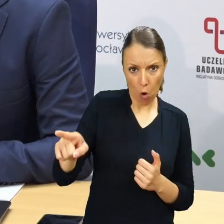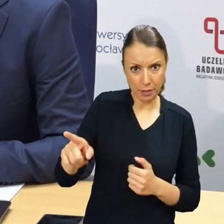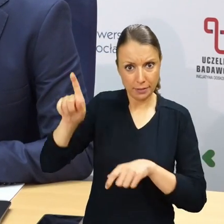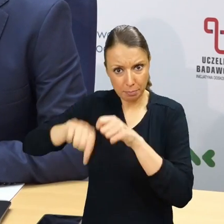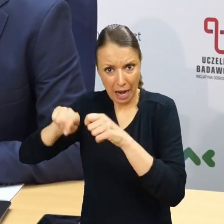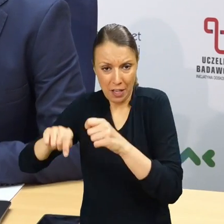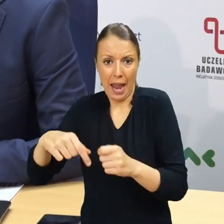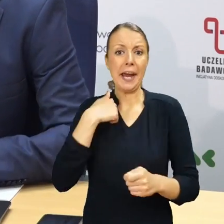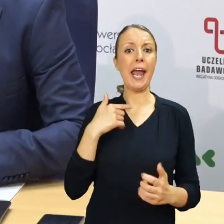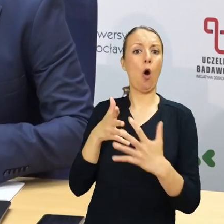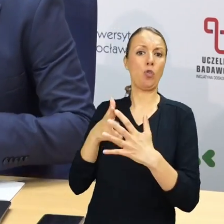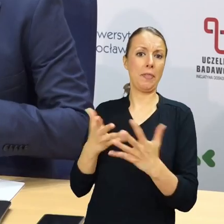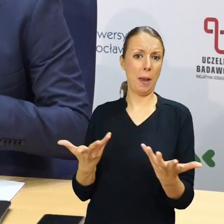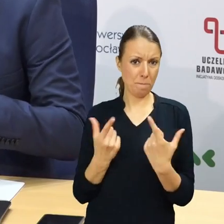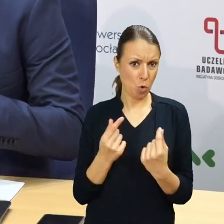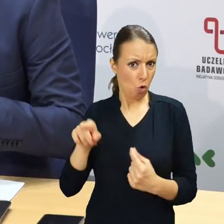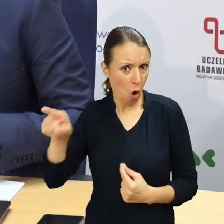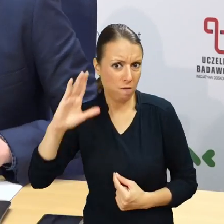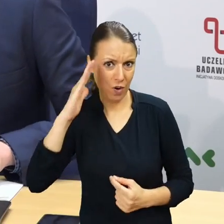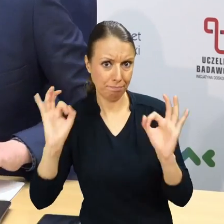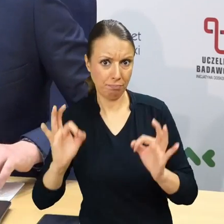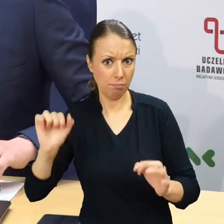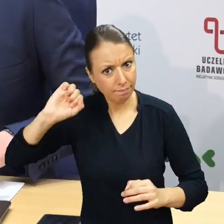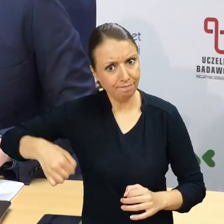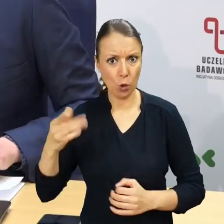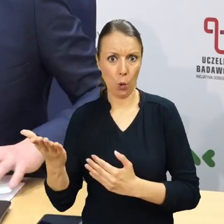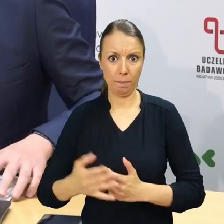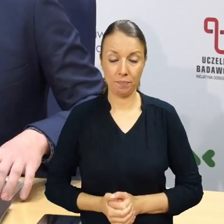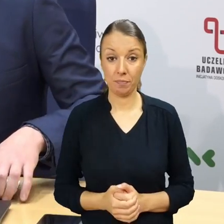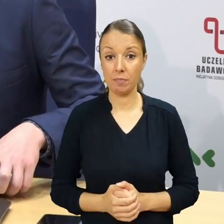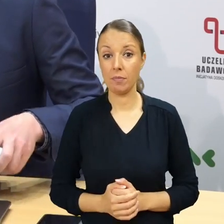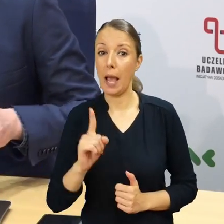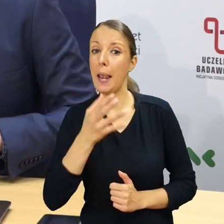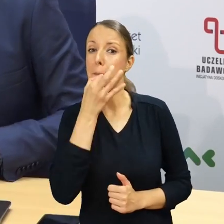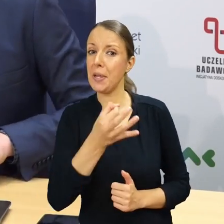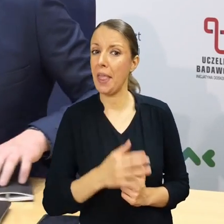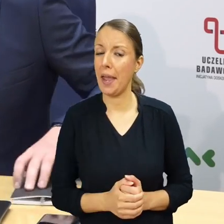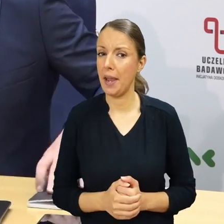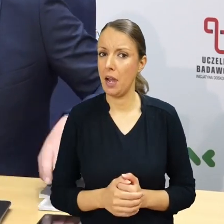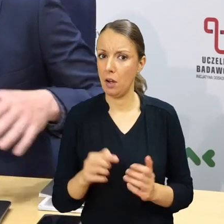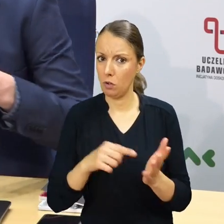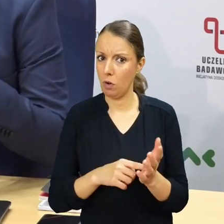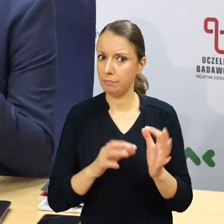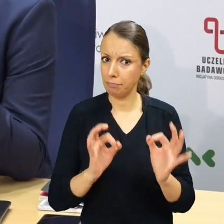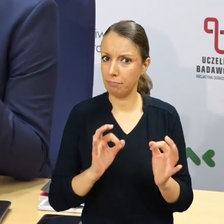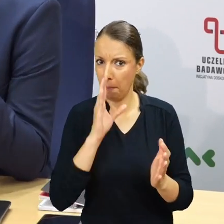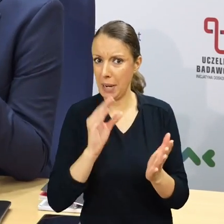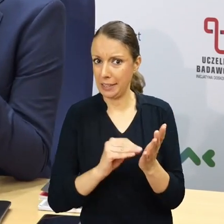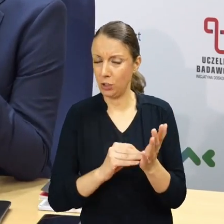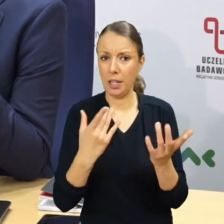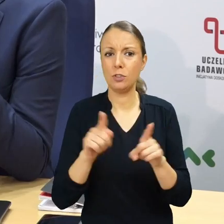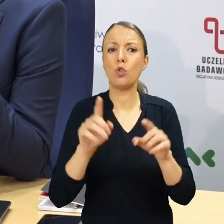oceniać? Czyli tylko pytanie oczywiście praktyczne, można filozoficzne, ustrojowe. Jak daleko